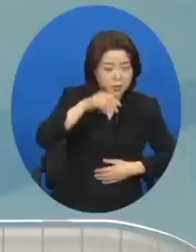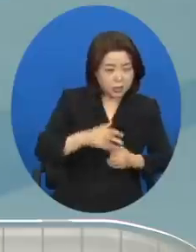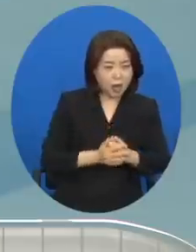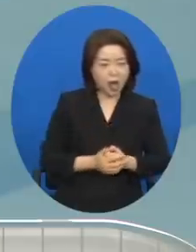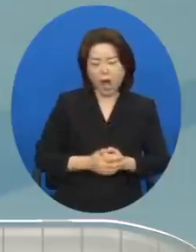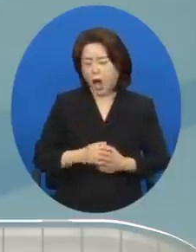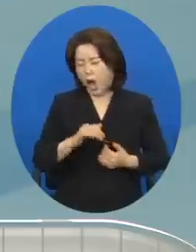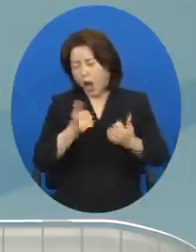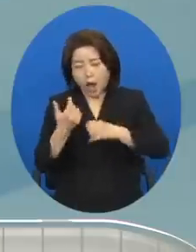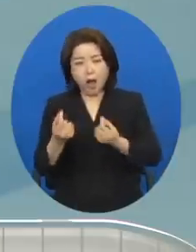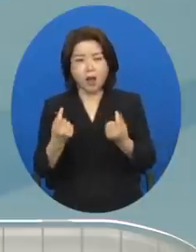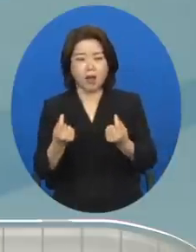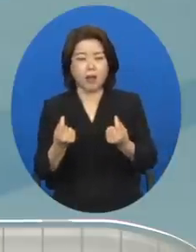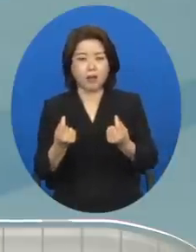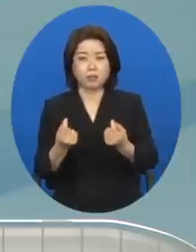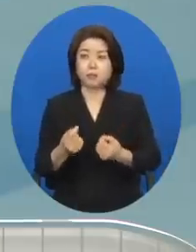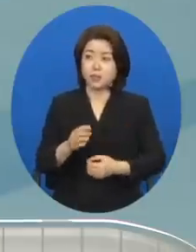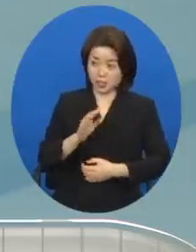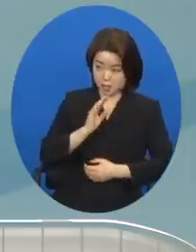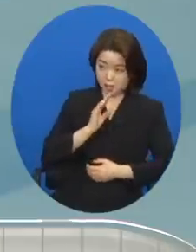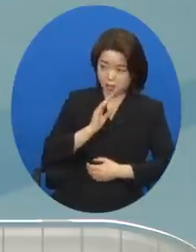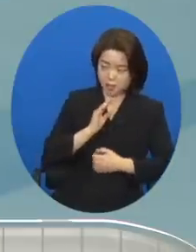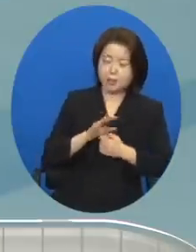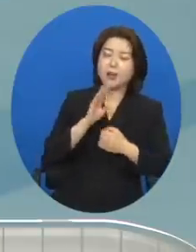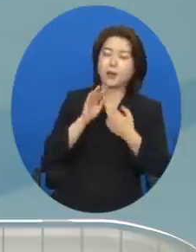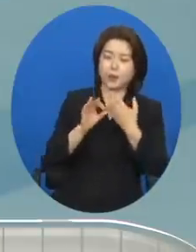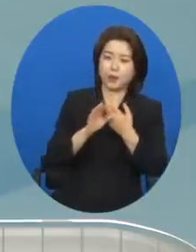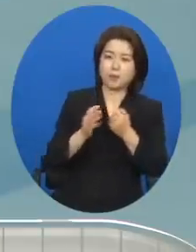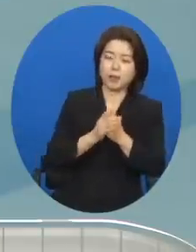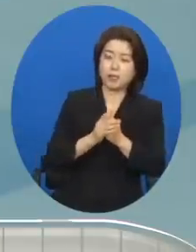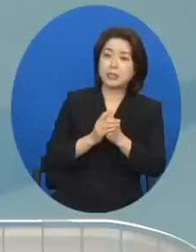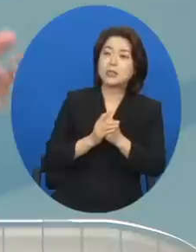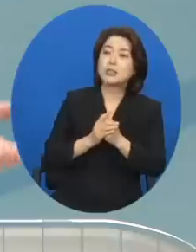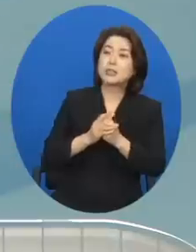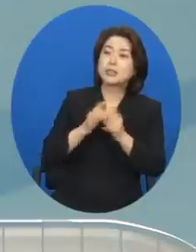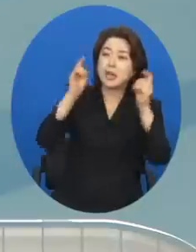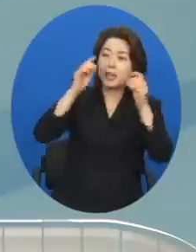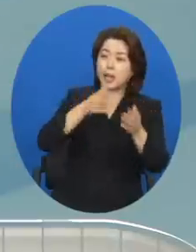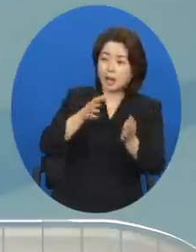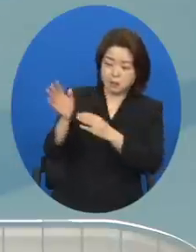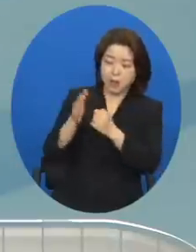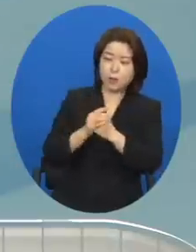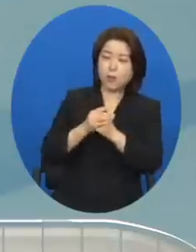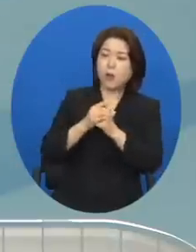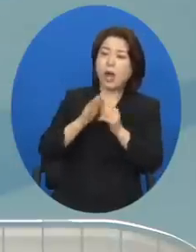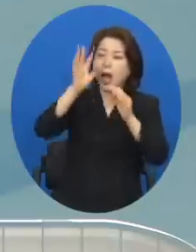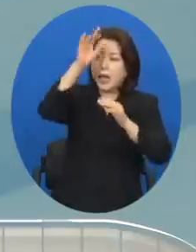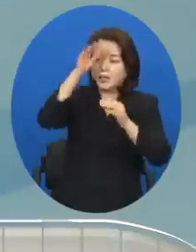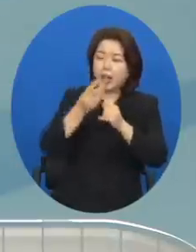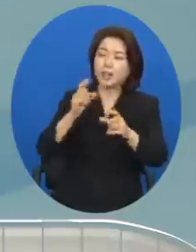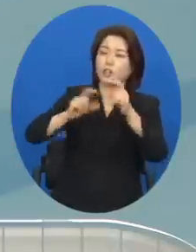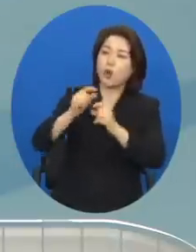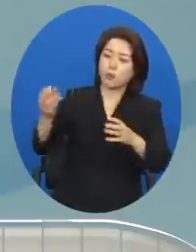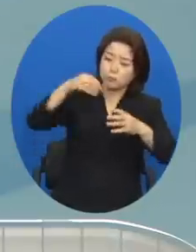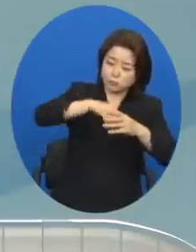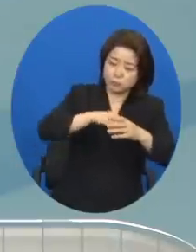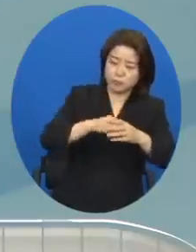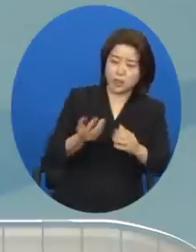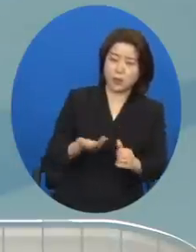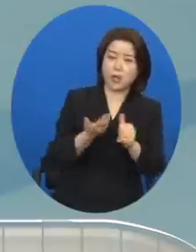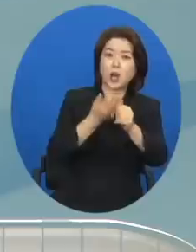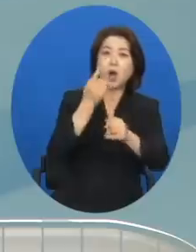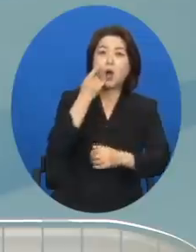노릇이라. 그러냐, 그러면 기르는 닭을 같이 집안에 넣어놓고